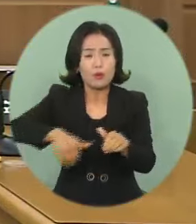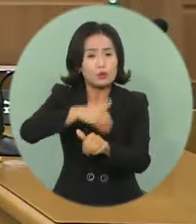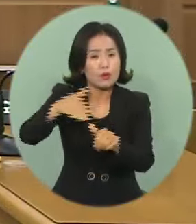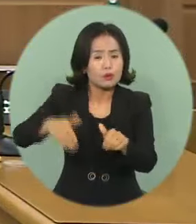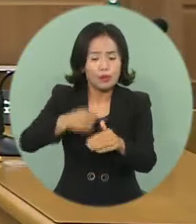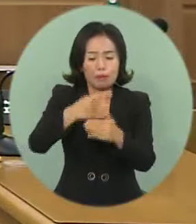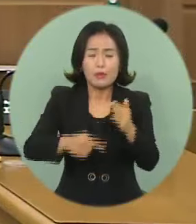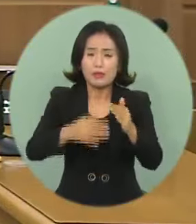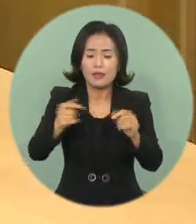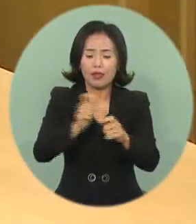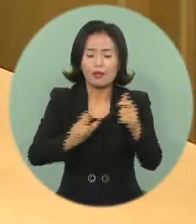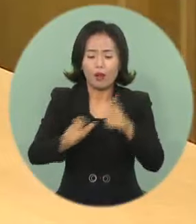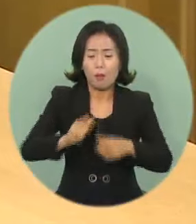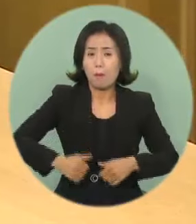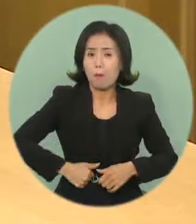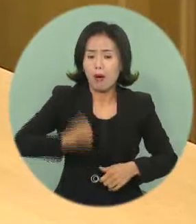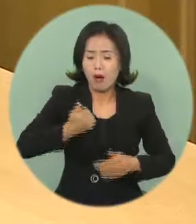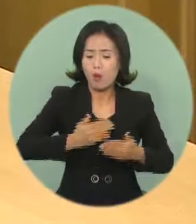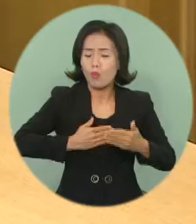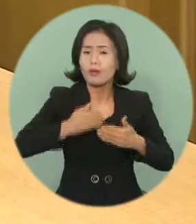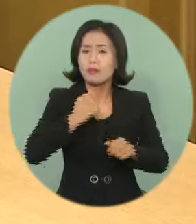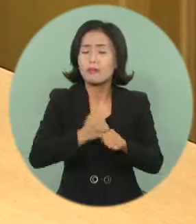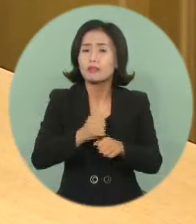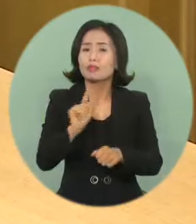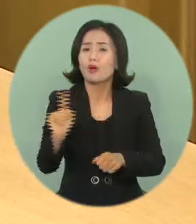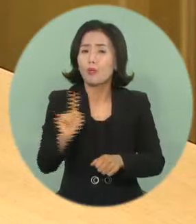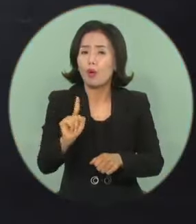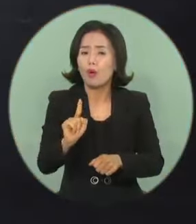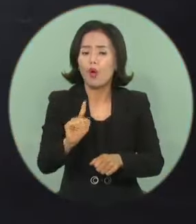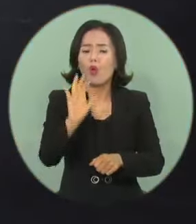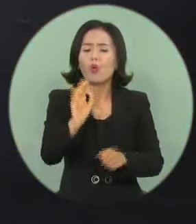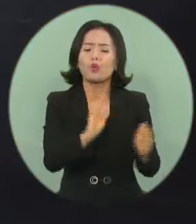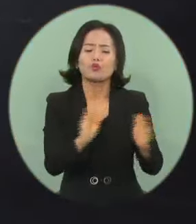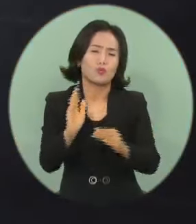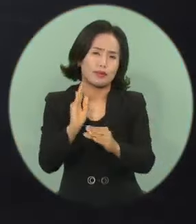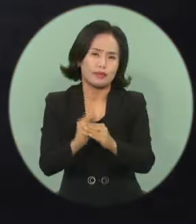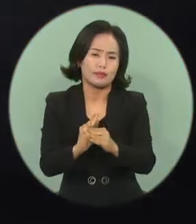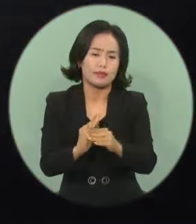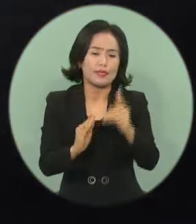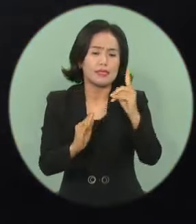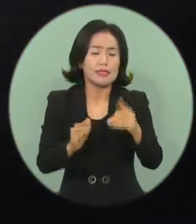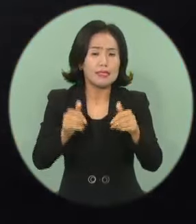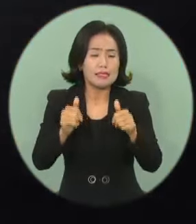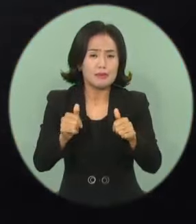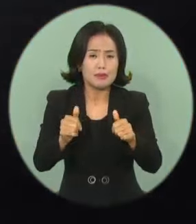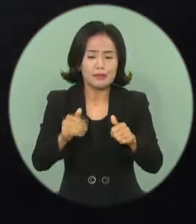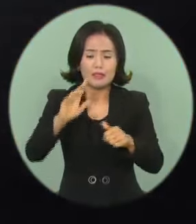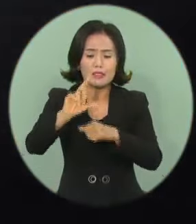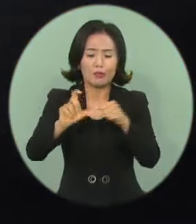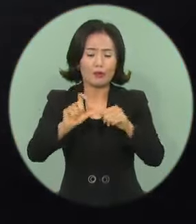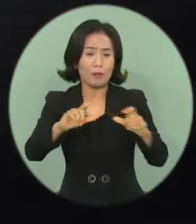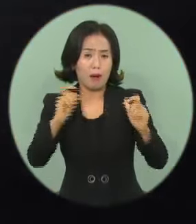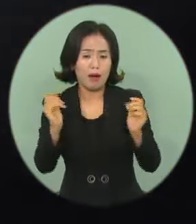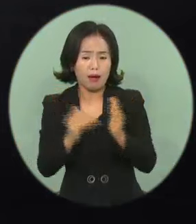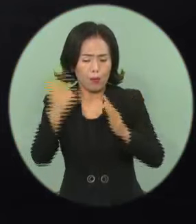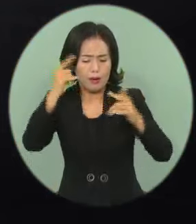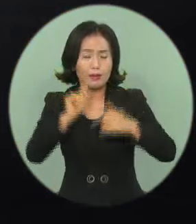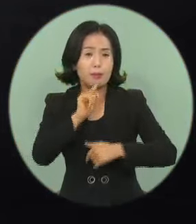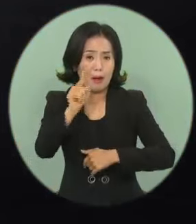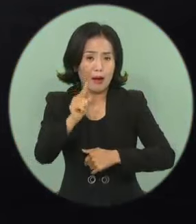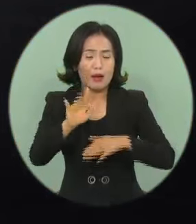상황에서 피해자를 더 분노하고 불안하게 만들고 있는 건 공탁. 1심에서 15년을 선고받고 항소를 제기한